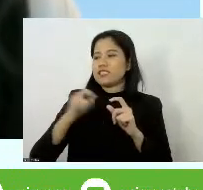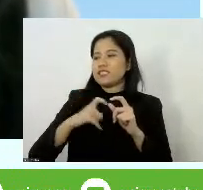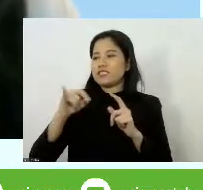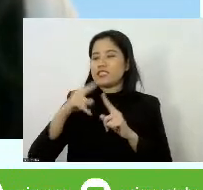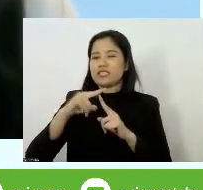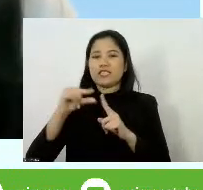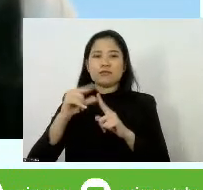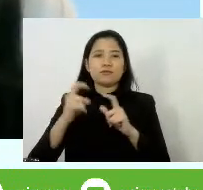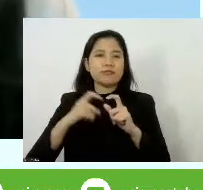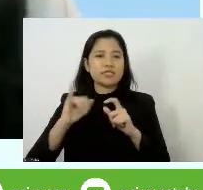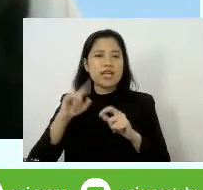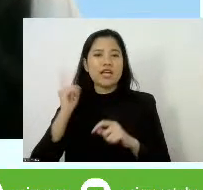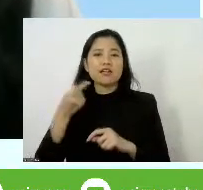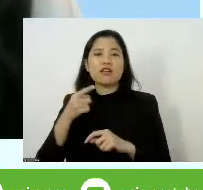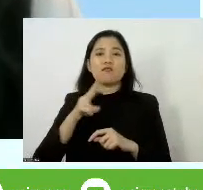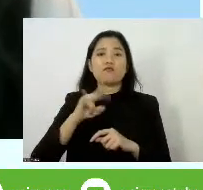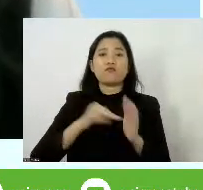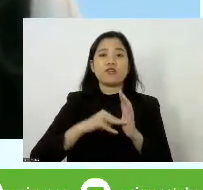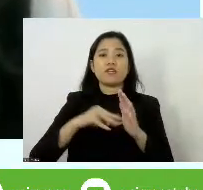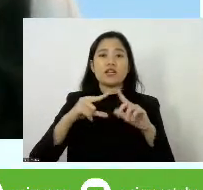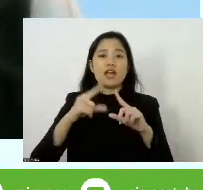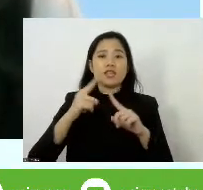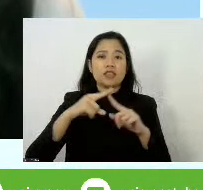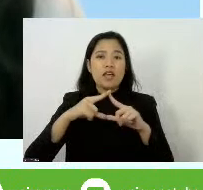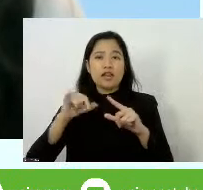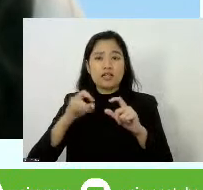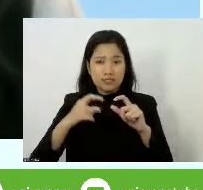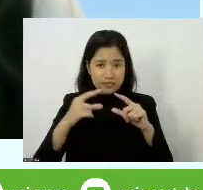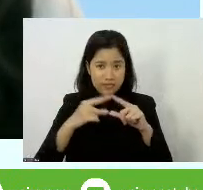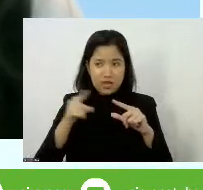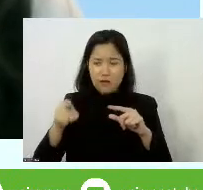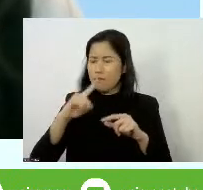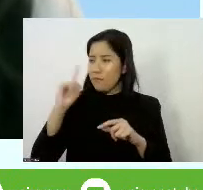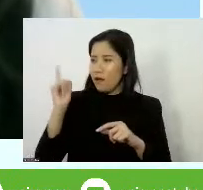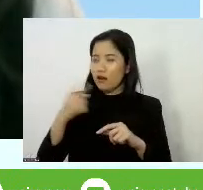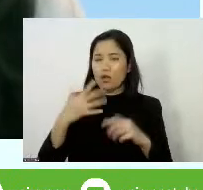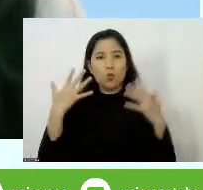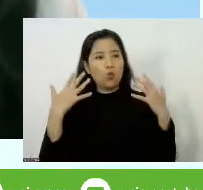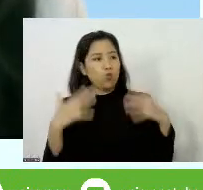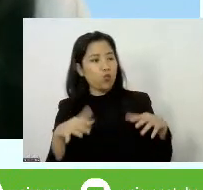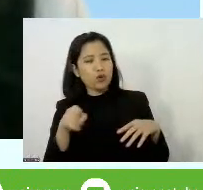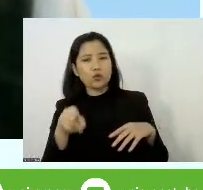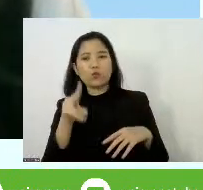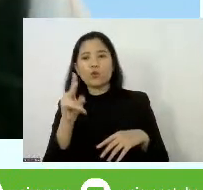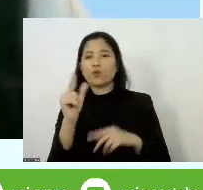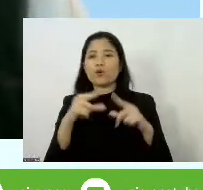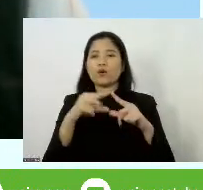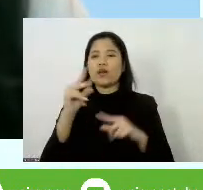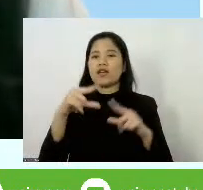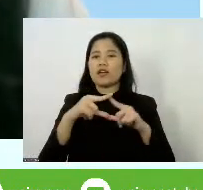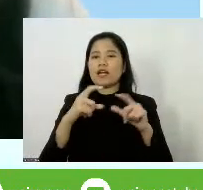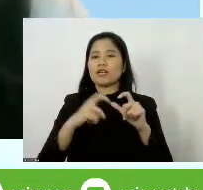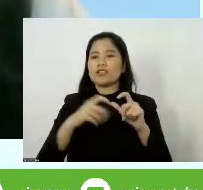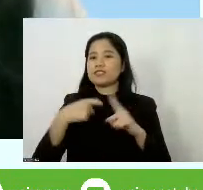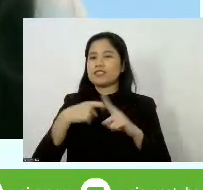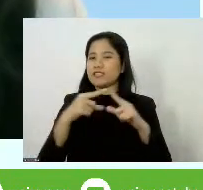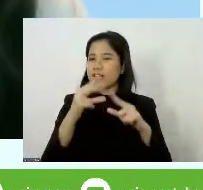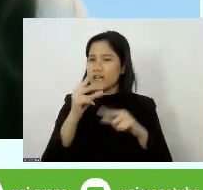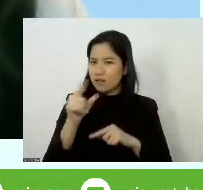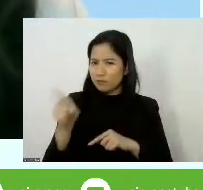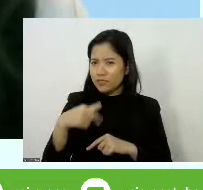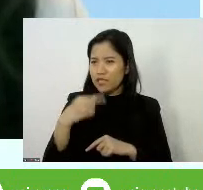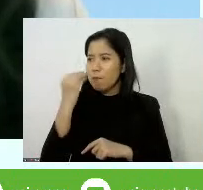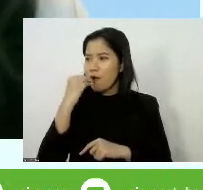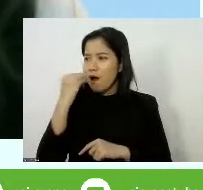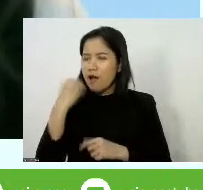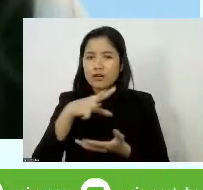mulai berkebun tapi yang paling gokil kebun itu ya Rara Sekar kamu bisa sampai makan sayuran apa aja